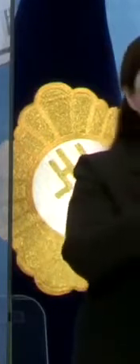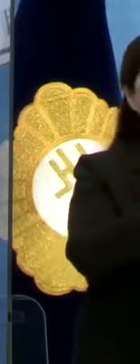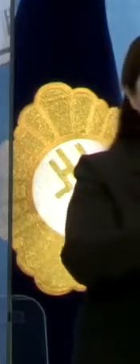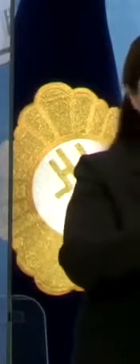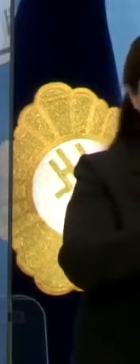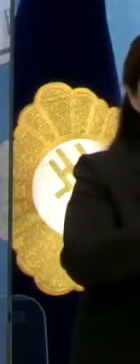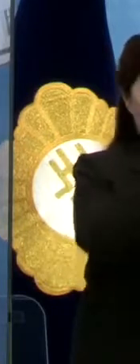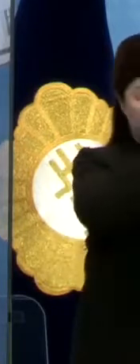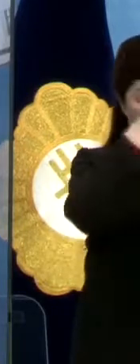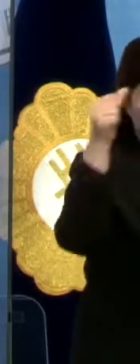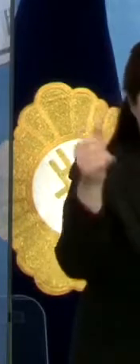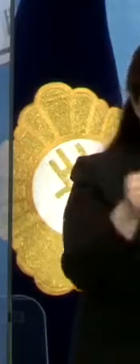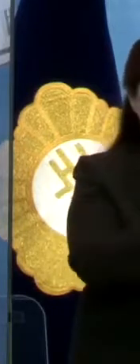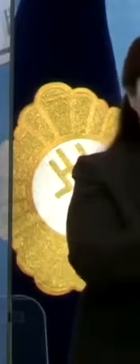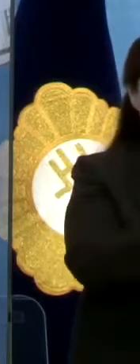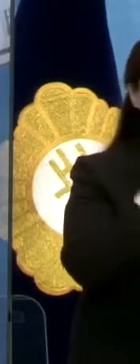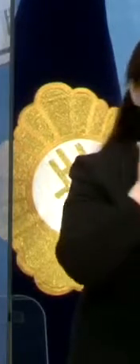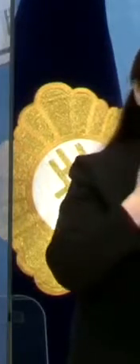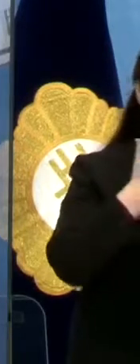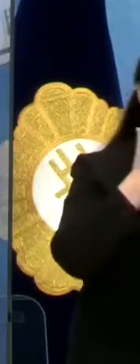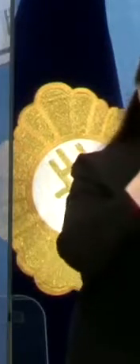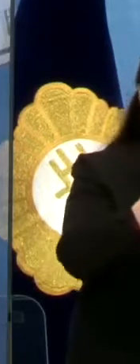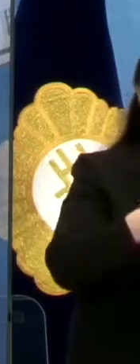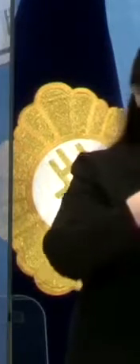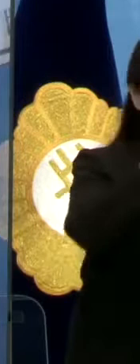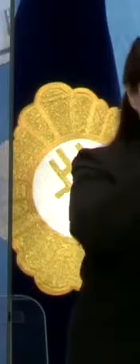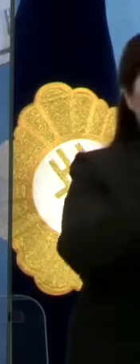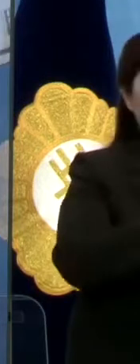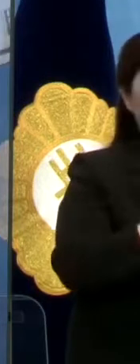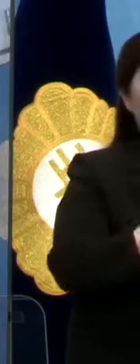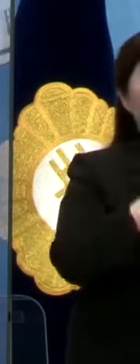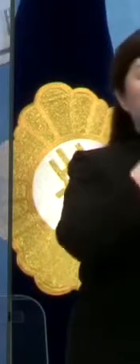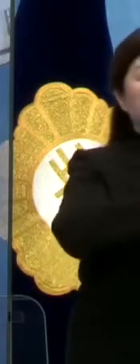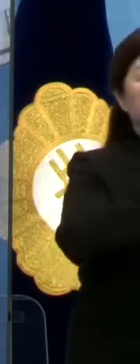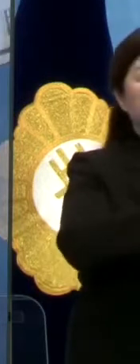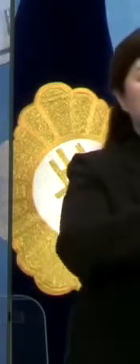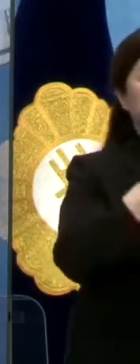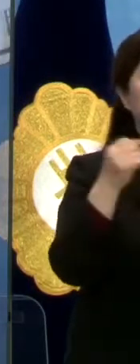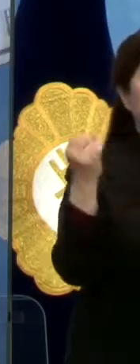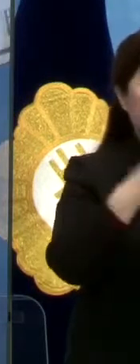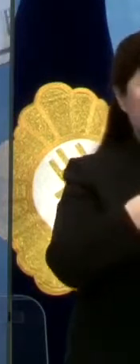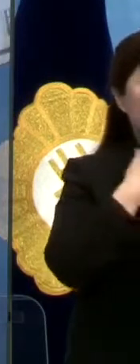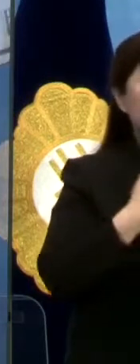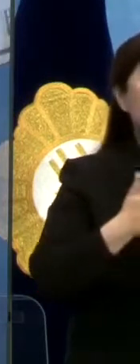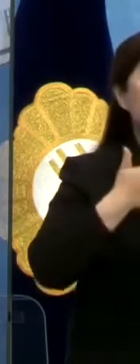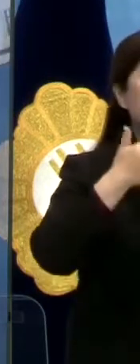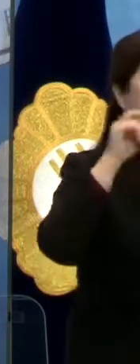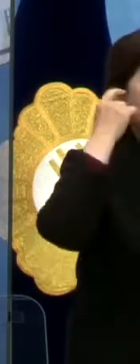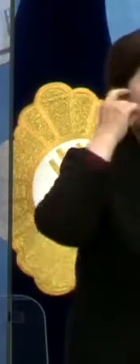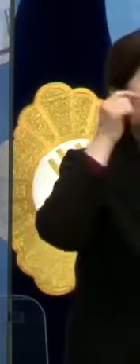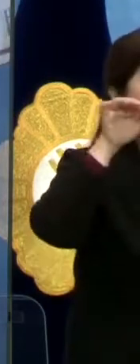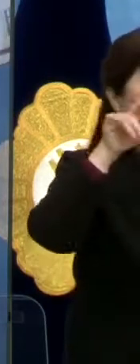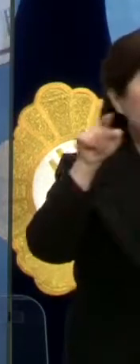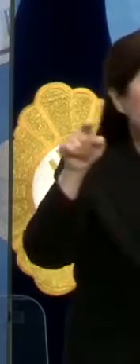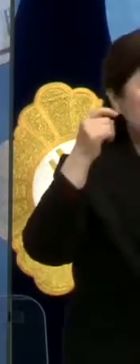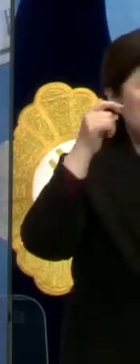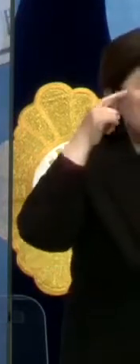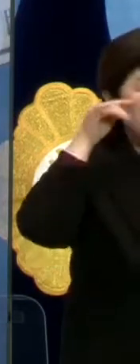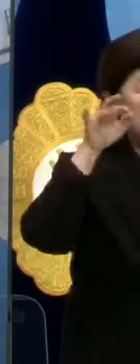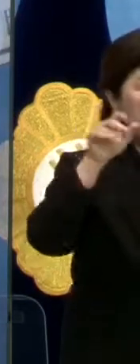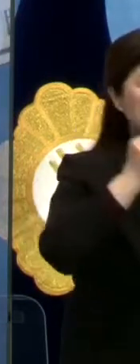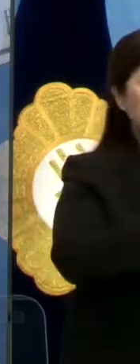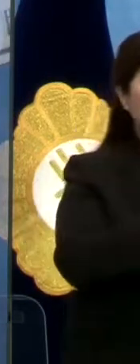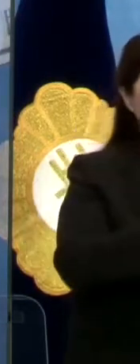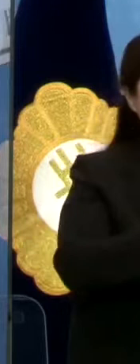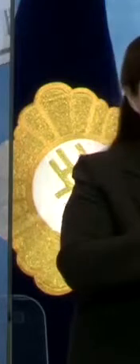두 간호사에게 감사하고 봉사 정신을 기리려는 전남 지역 뜻 있는 인사들의 바람으로